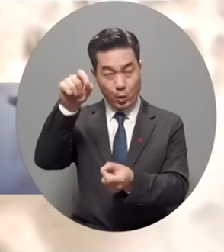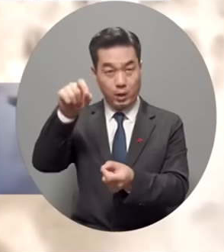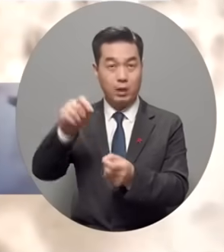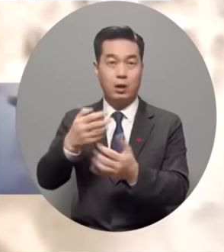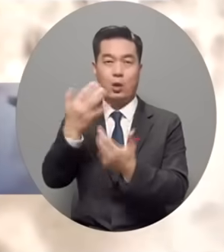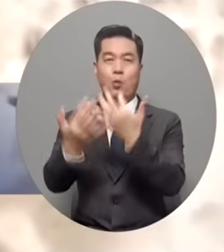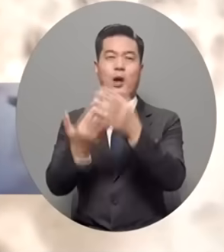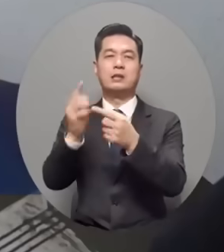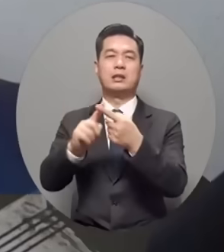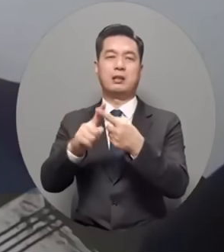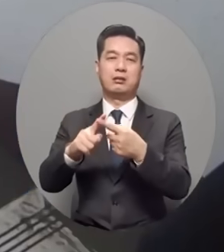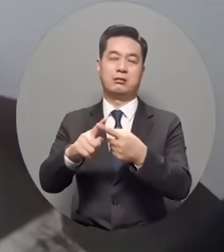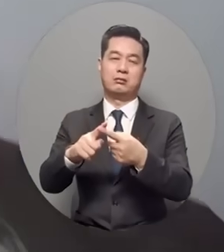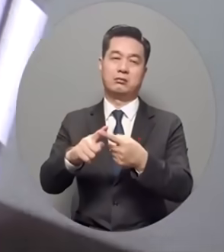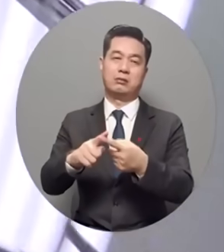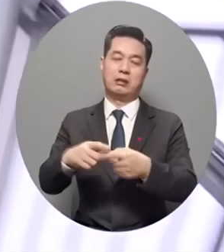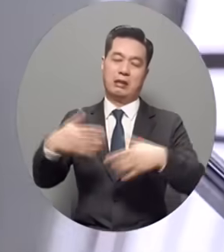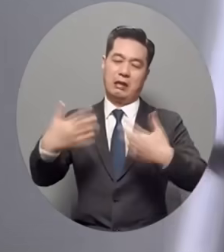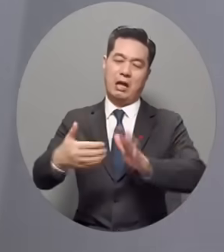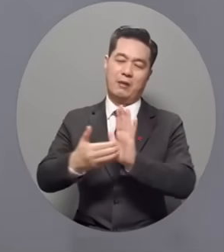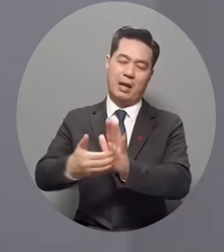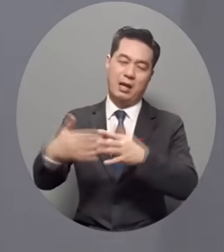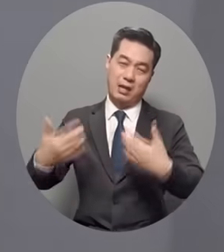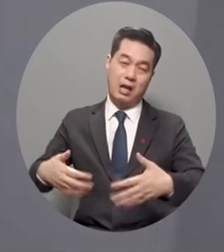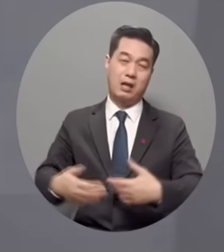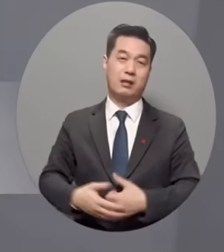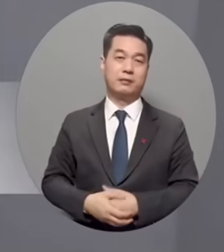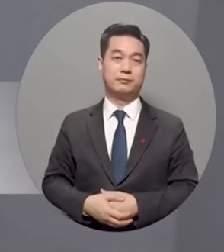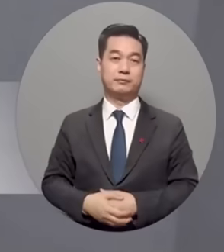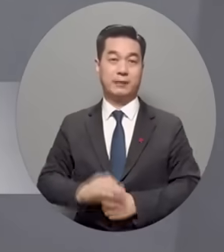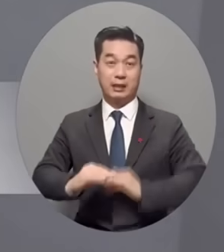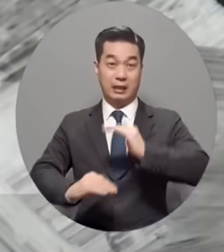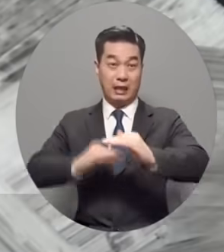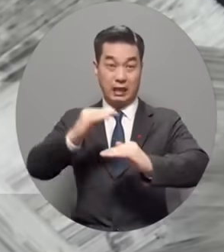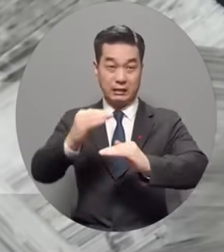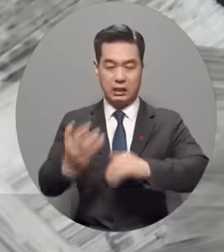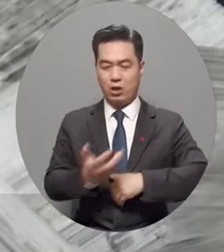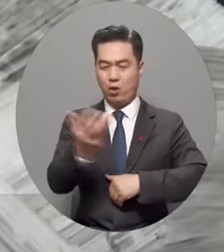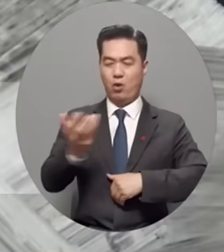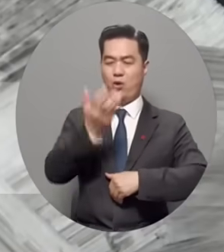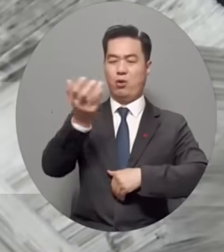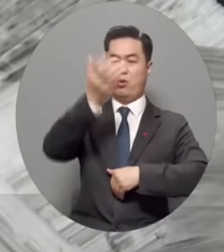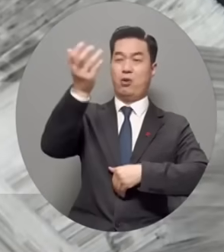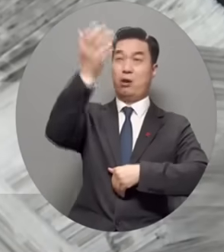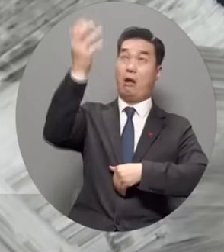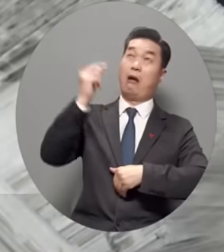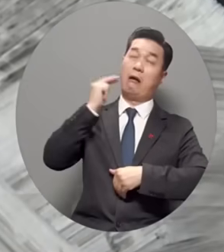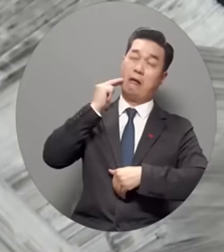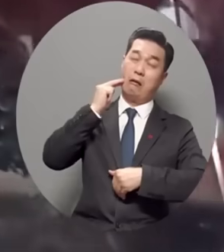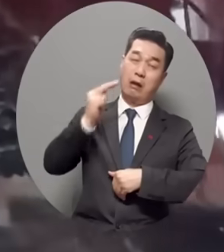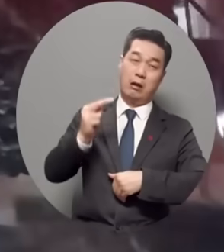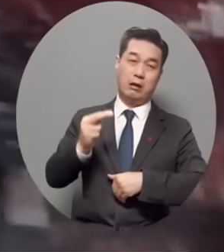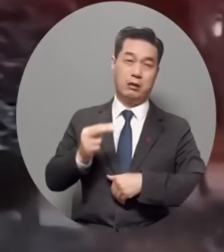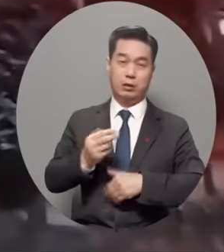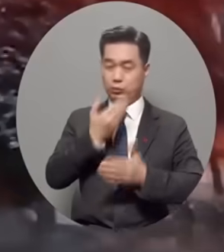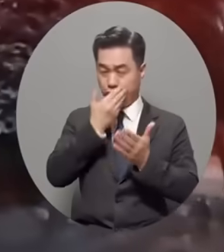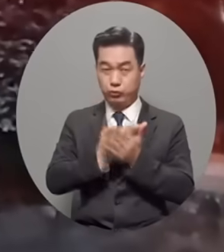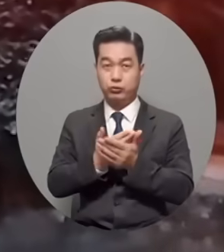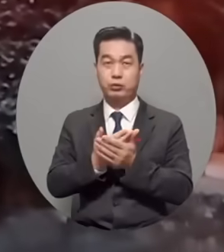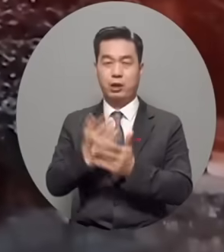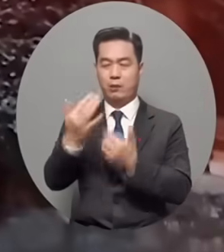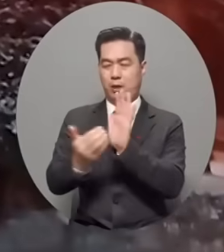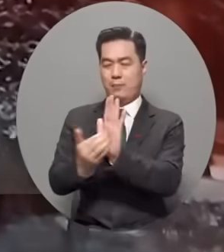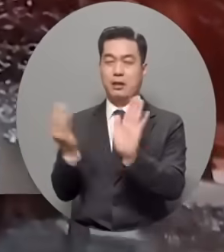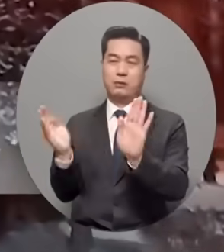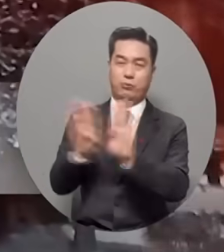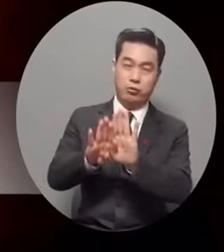더 취약성이 높아집니다. 계단식 아파트는 특히 연기에 취약해 방화문의 역할도 중요합니다. 도봉구 화재